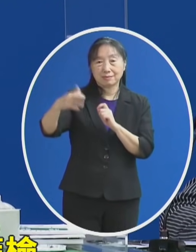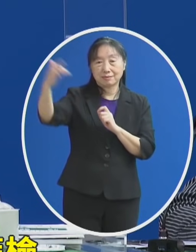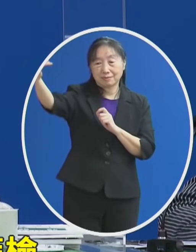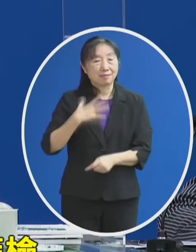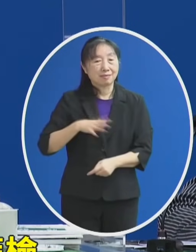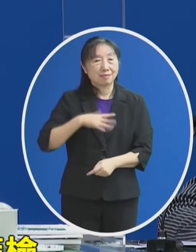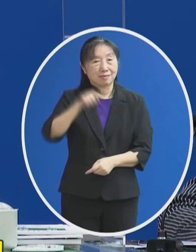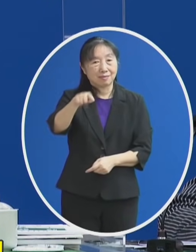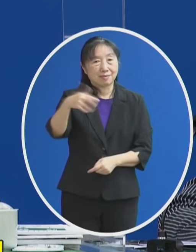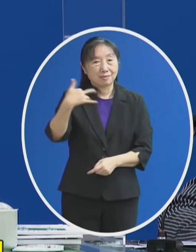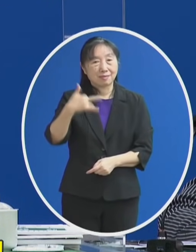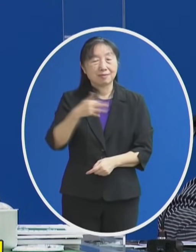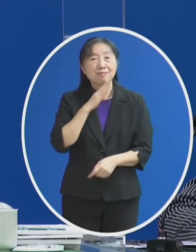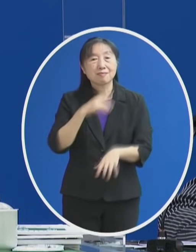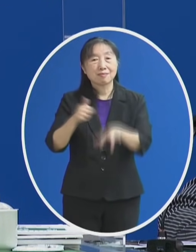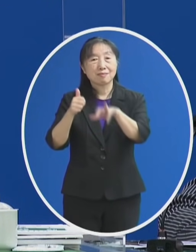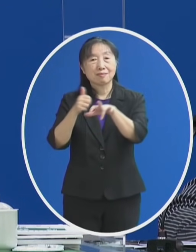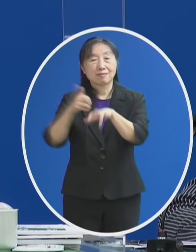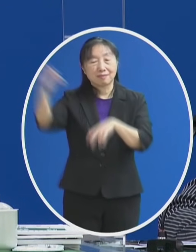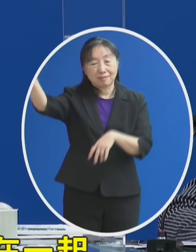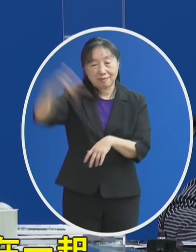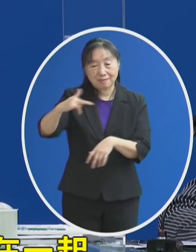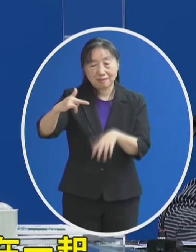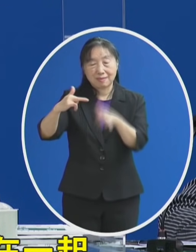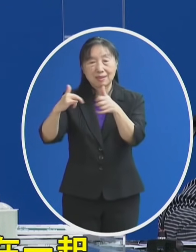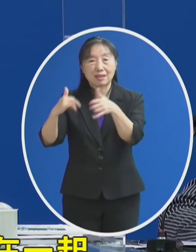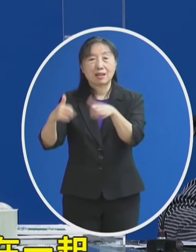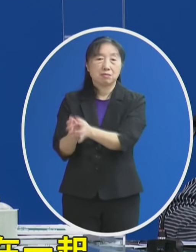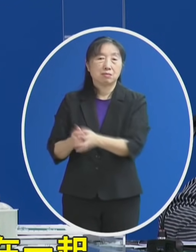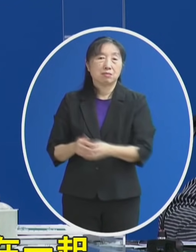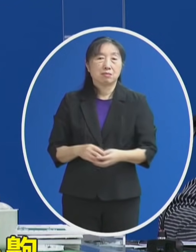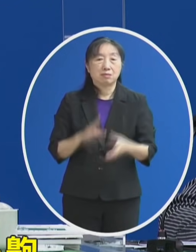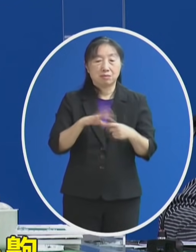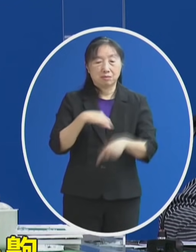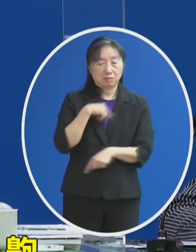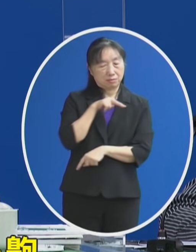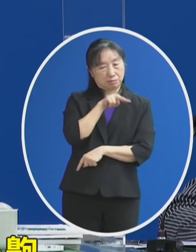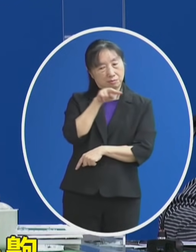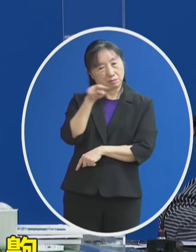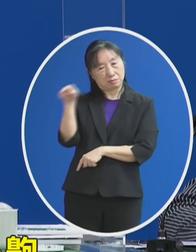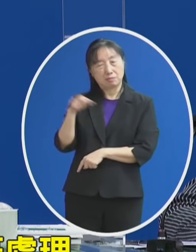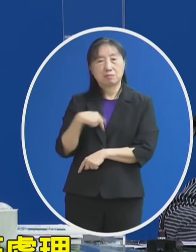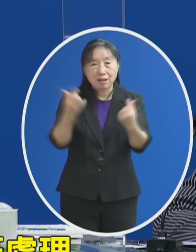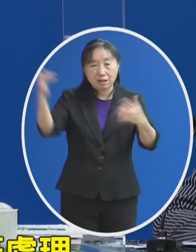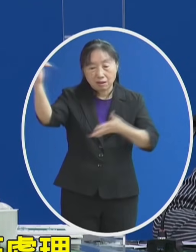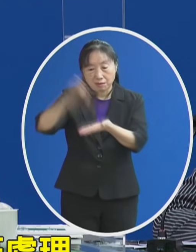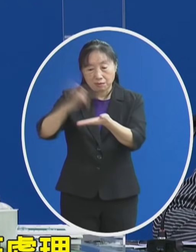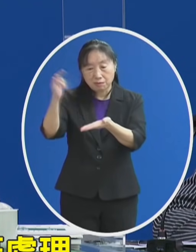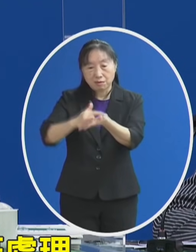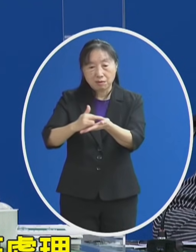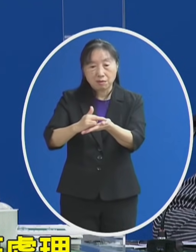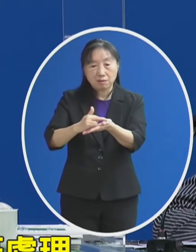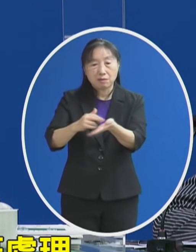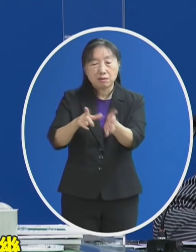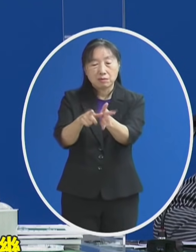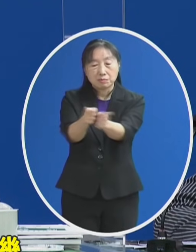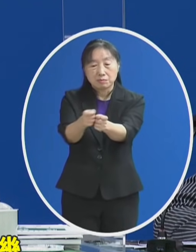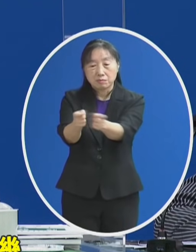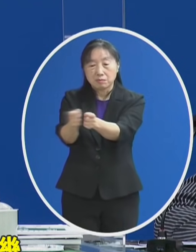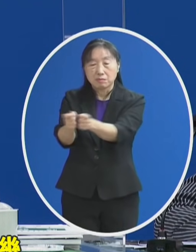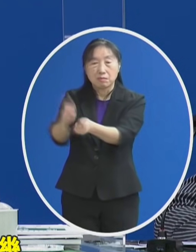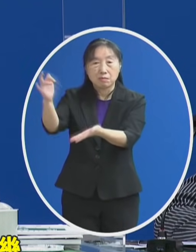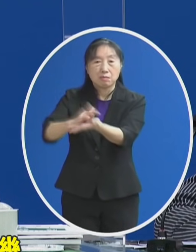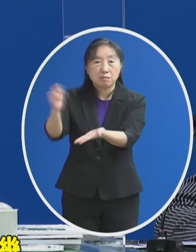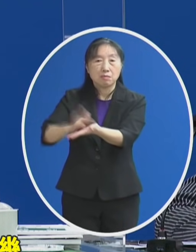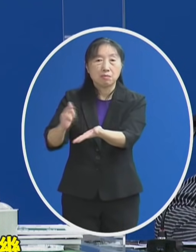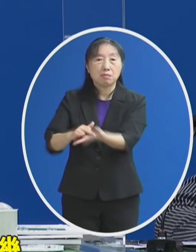是分开的，出来之后还是会各航班会混在一起。桃机的航班很多了哈，那如果要一般处理，我